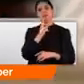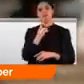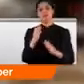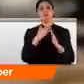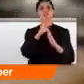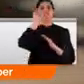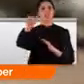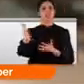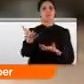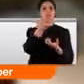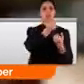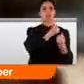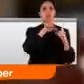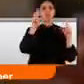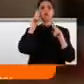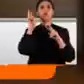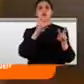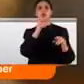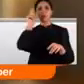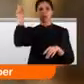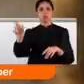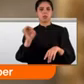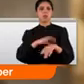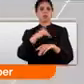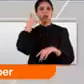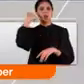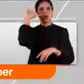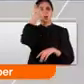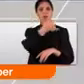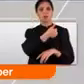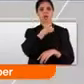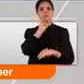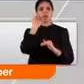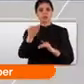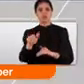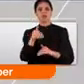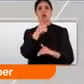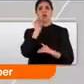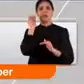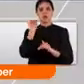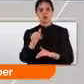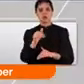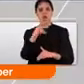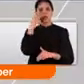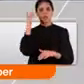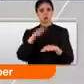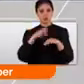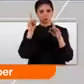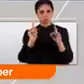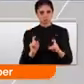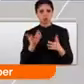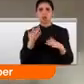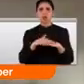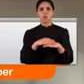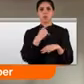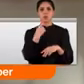Eve geldiğinde tablolarını göremeyen Toplusoy hemen telefona sarıldı. Abi getireceğim, abi getireceğim. Oğlum sahtesini mi yaptırıyorsun, ne